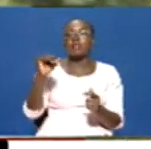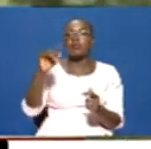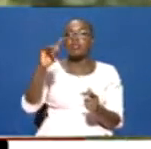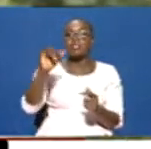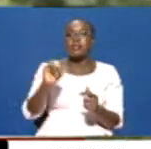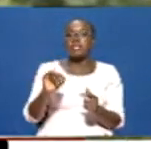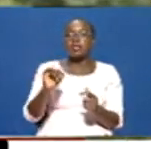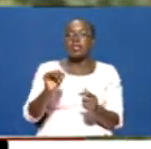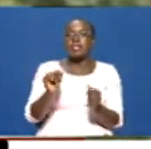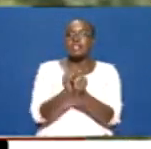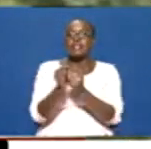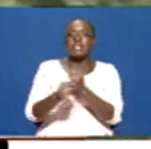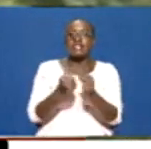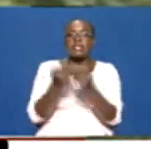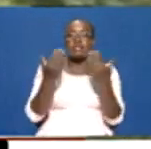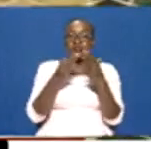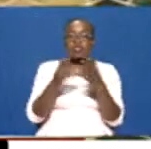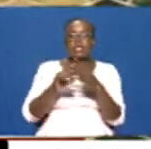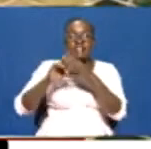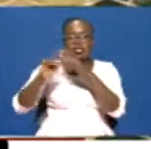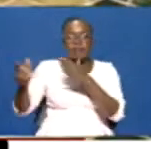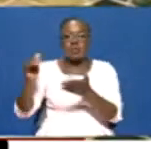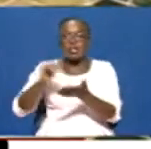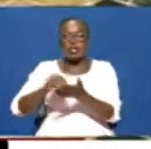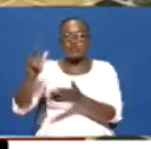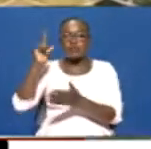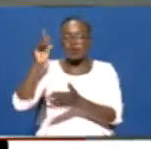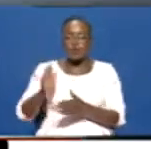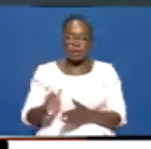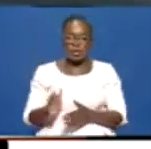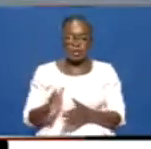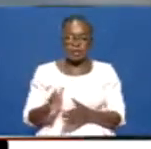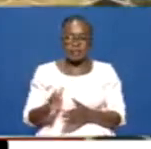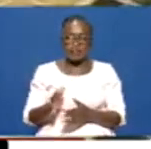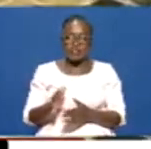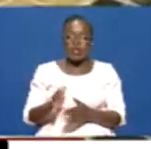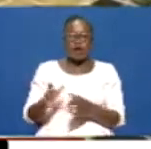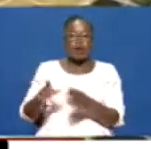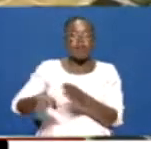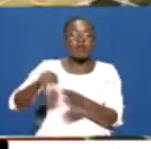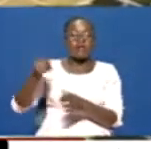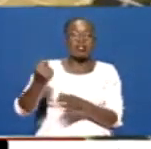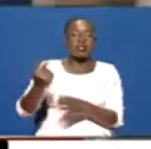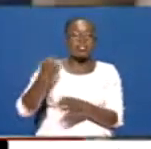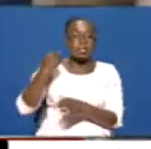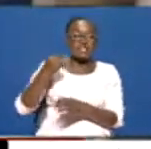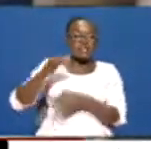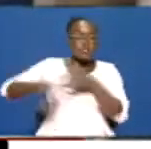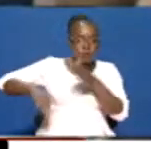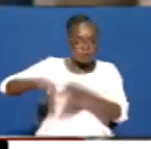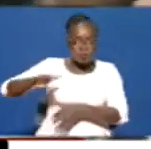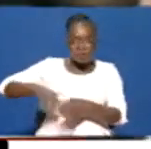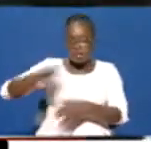cha miaka 10 kabla ya kutoweka pamoja na wakili wake ambaye alipatikana jana huko Mwingi, kaunti ya Kitui.